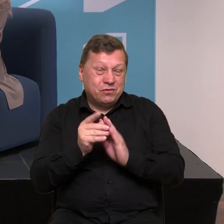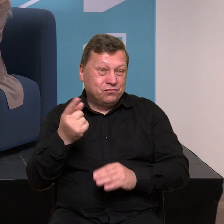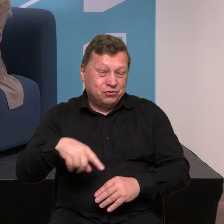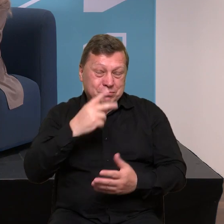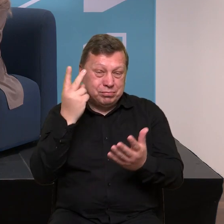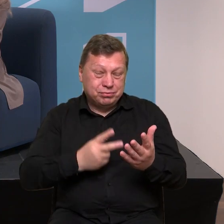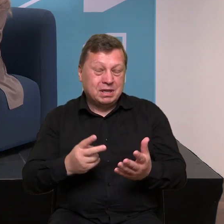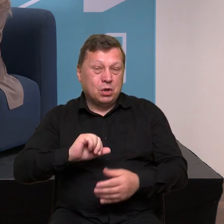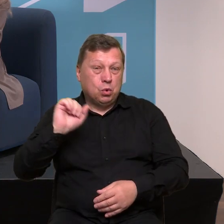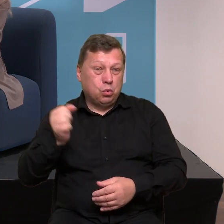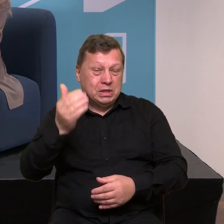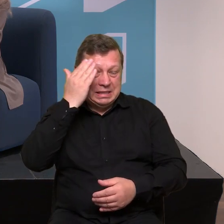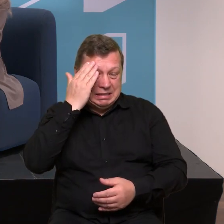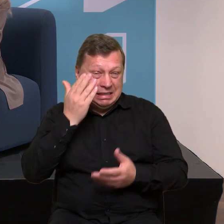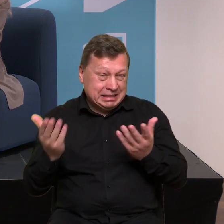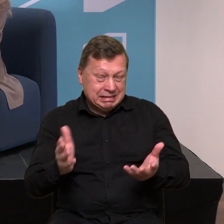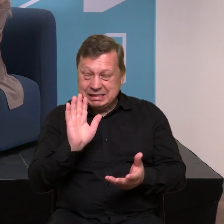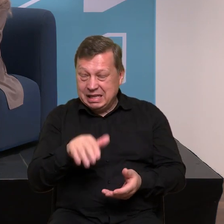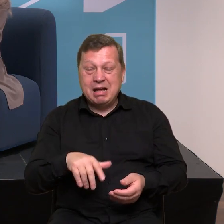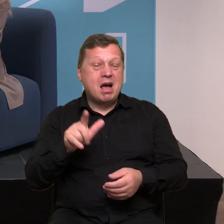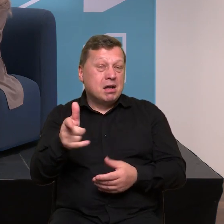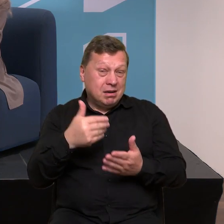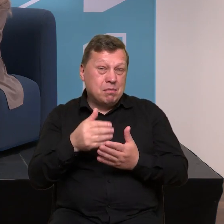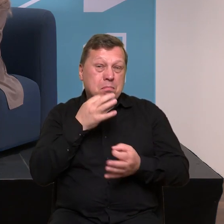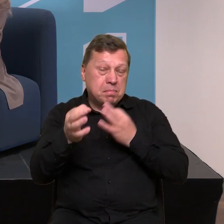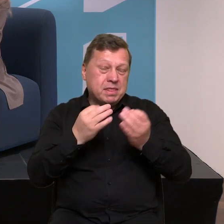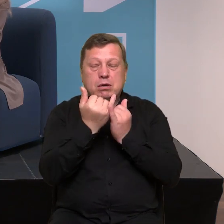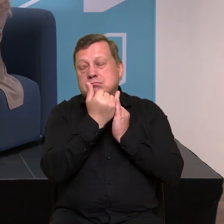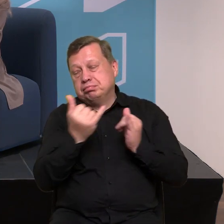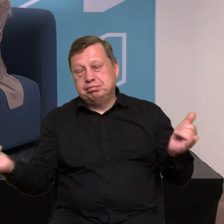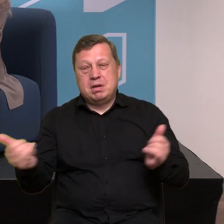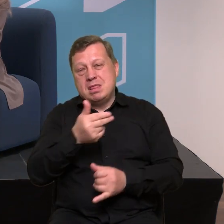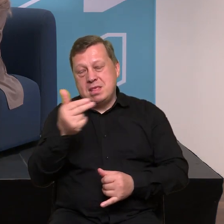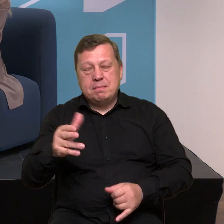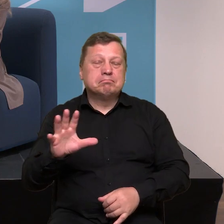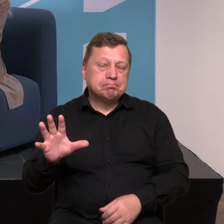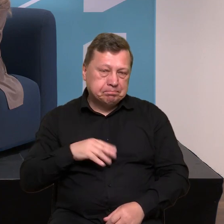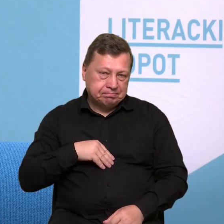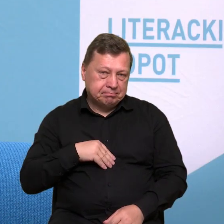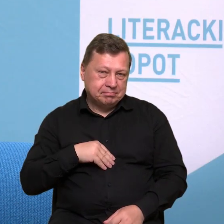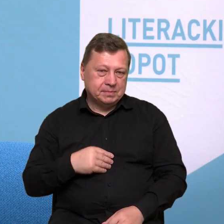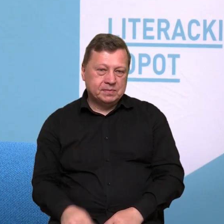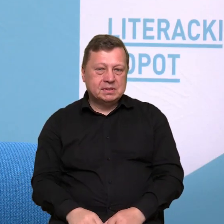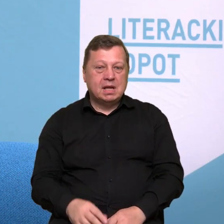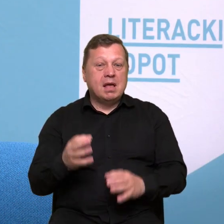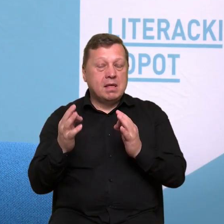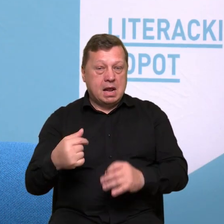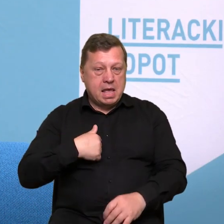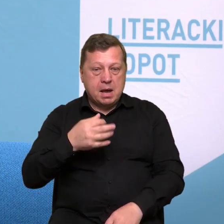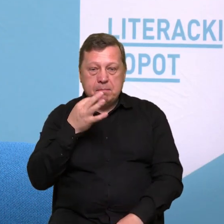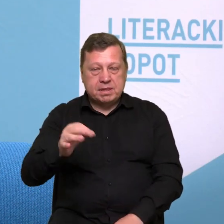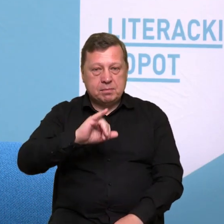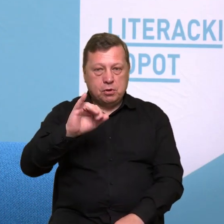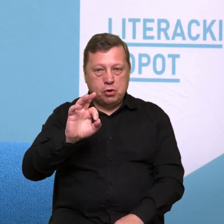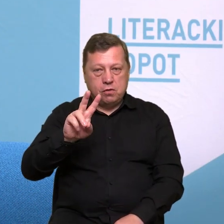ją na wylot, a pytać można również o różne inne rzeczy i tematy. I teraz się zapytam, Jovanna,